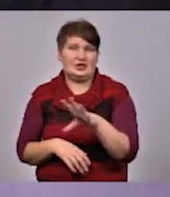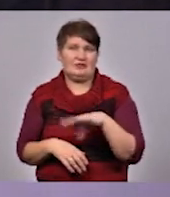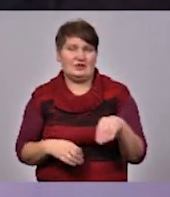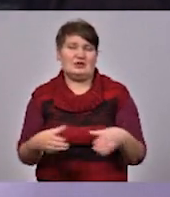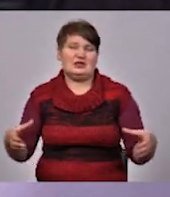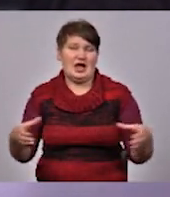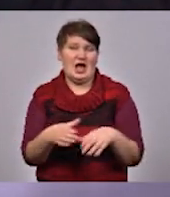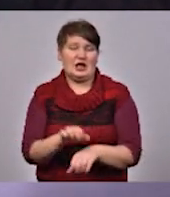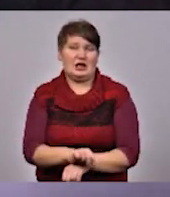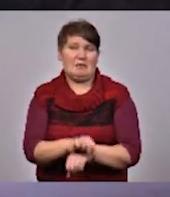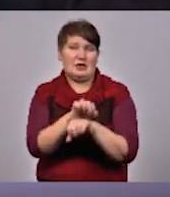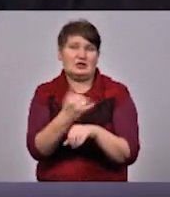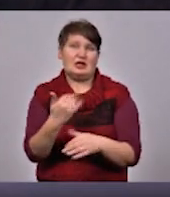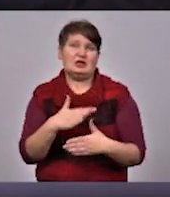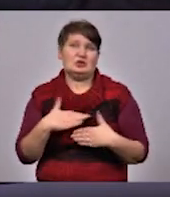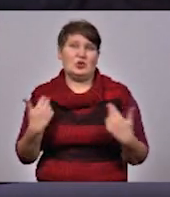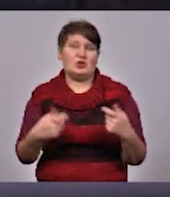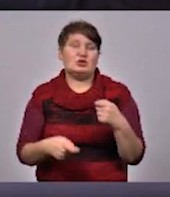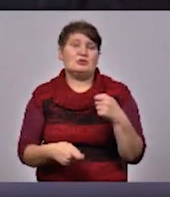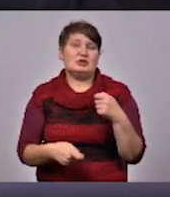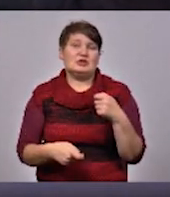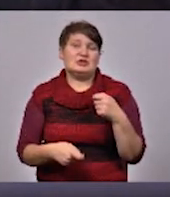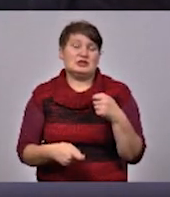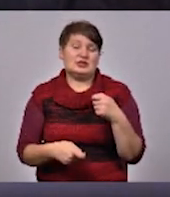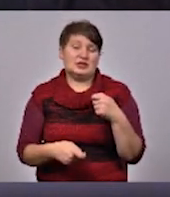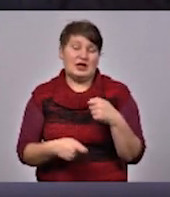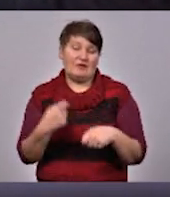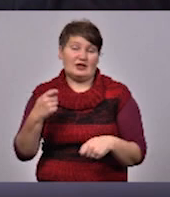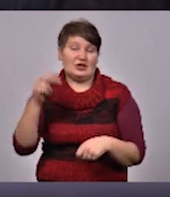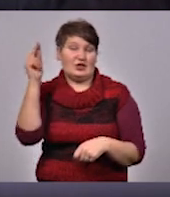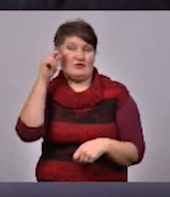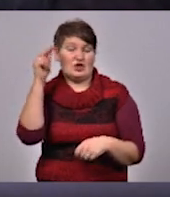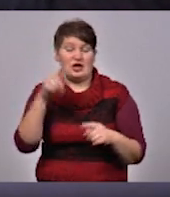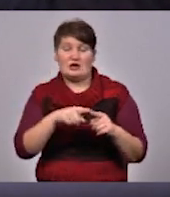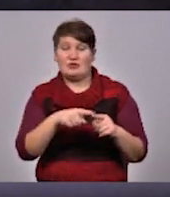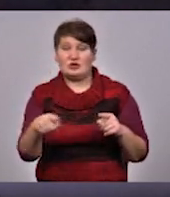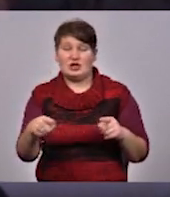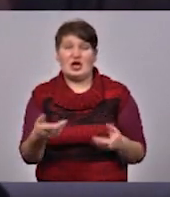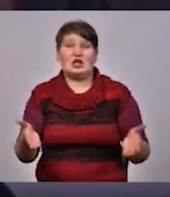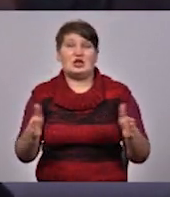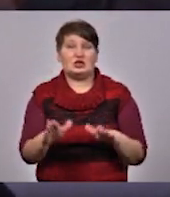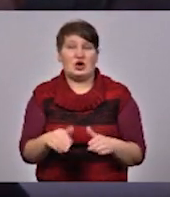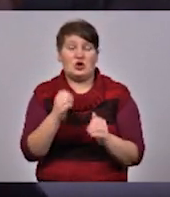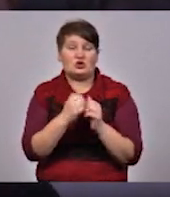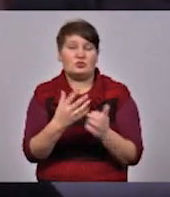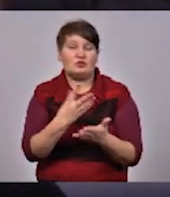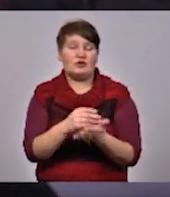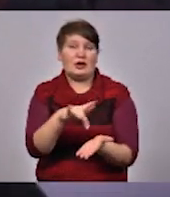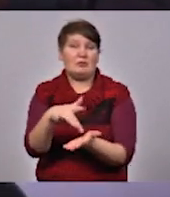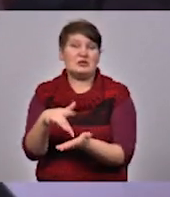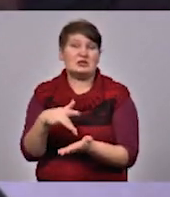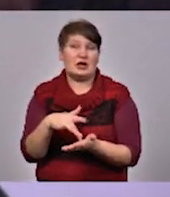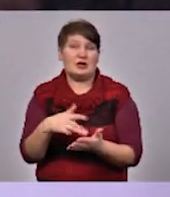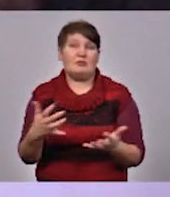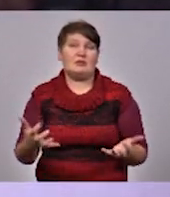мітинг. Зараз ми не хочемо ще зривати навчальний процес і лишаємося кожен по своїх містах. Підтримуємо